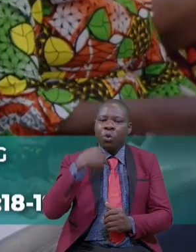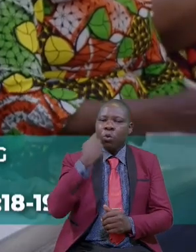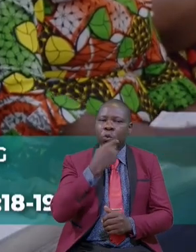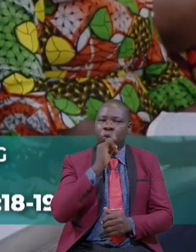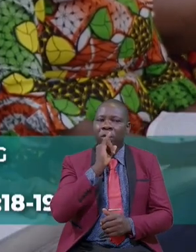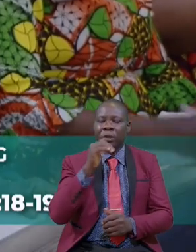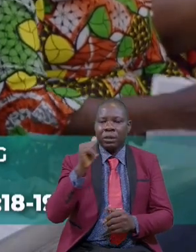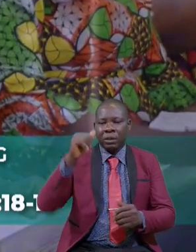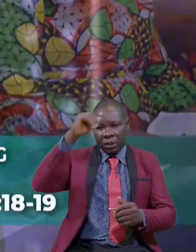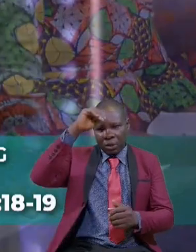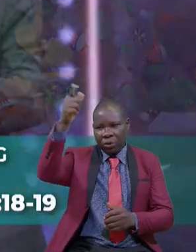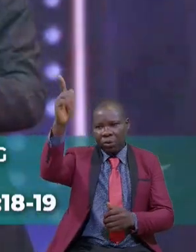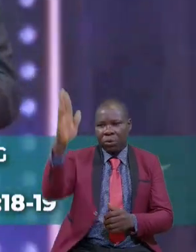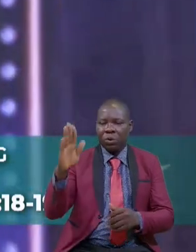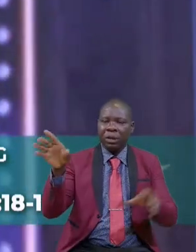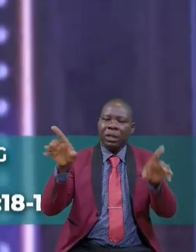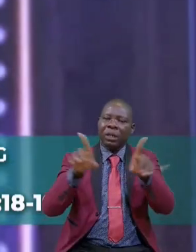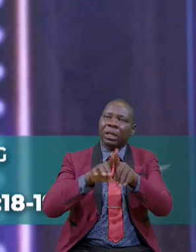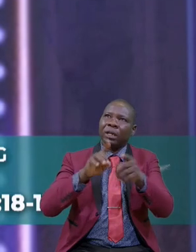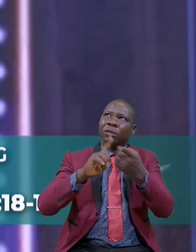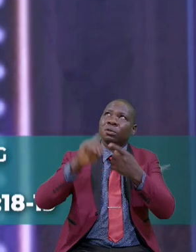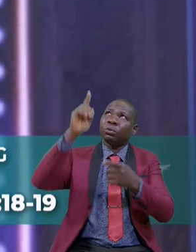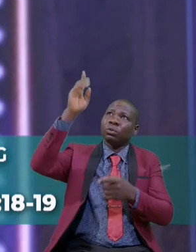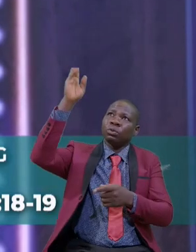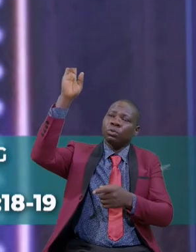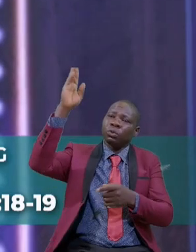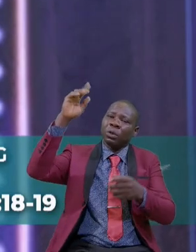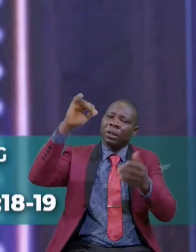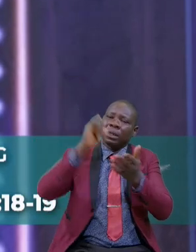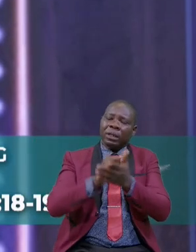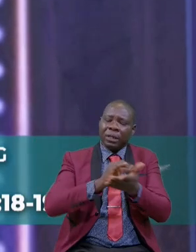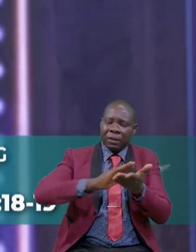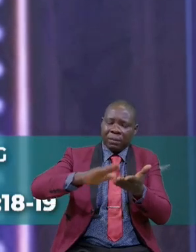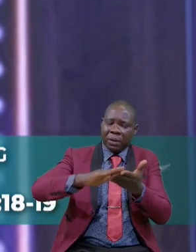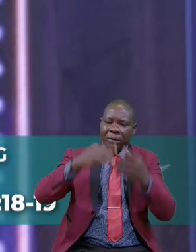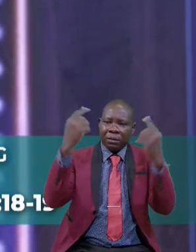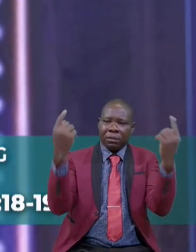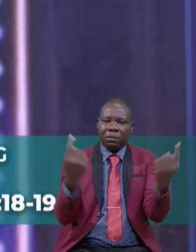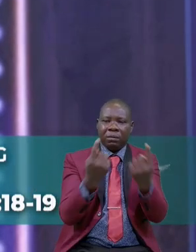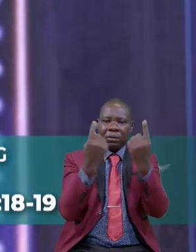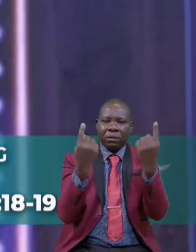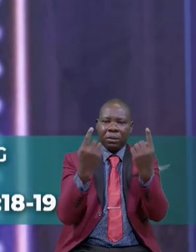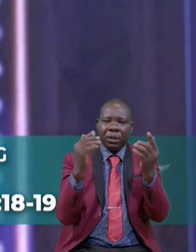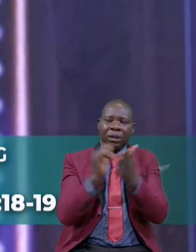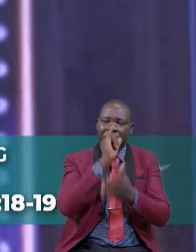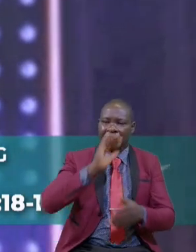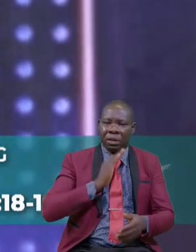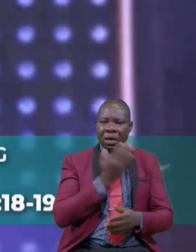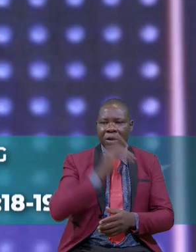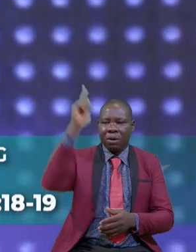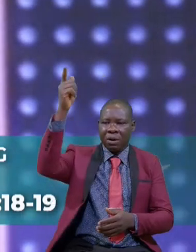like unto thee? Quel Dieu est semblable à toi qui pardonne l'iniquité? Ça, c'est notre Dieu qui pardonne l'iniquité. Of the